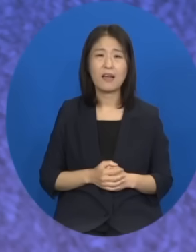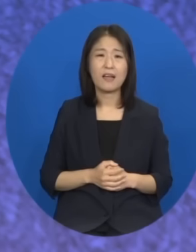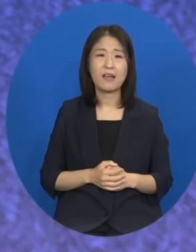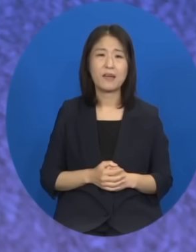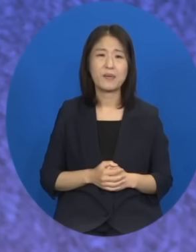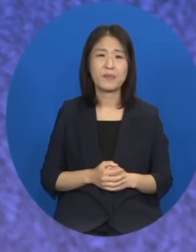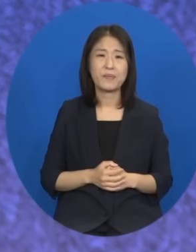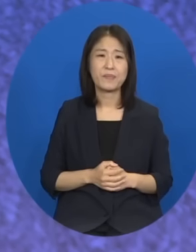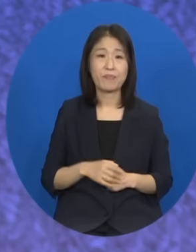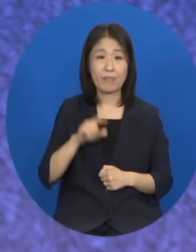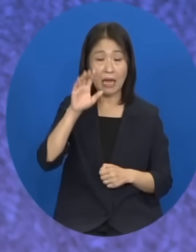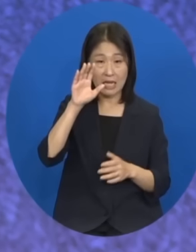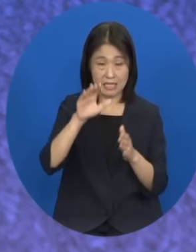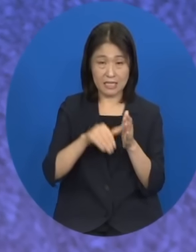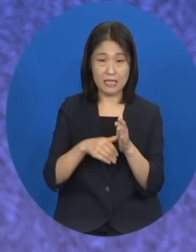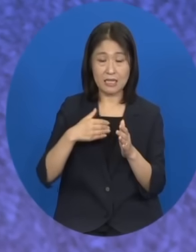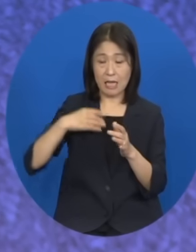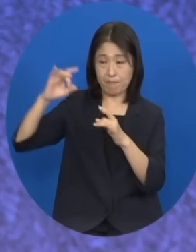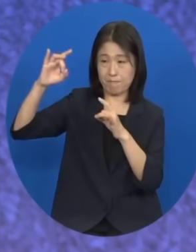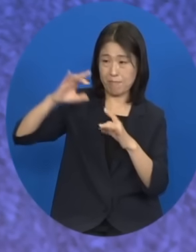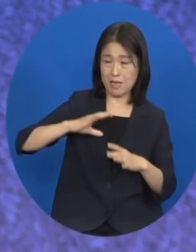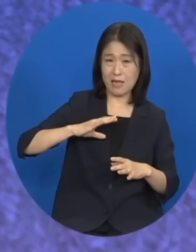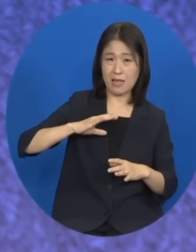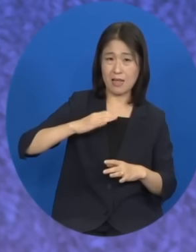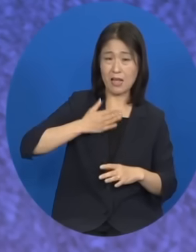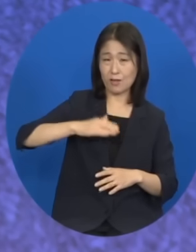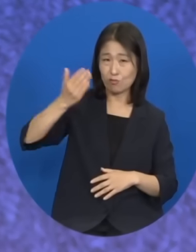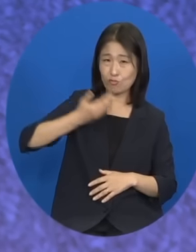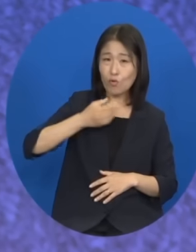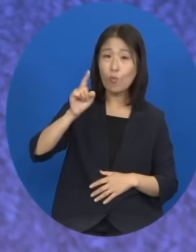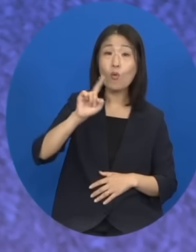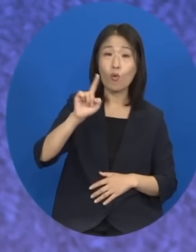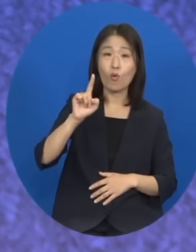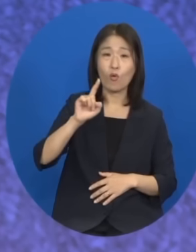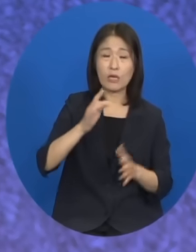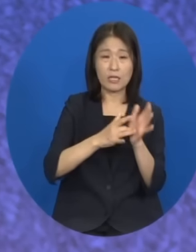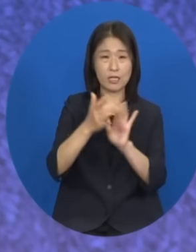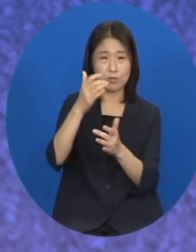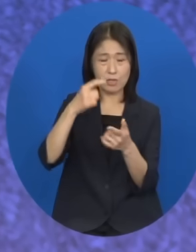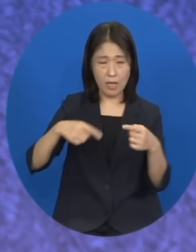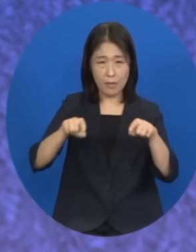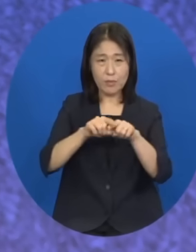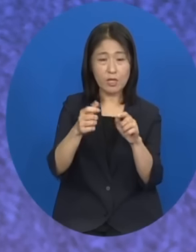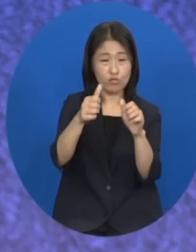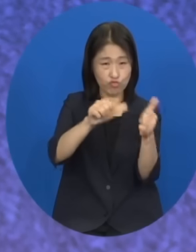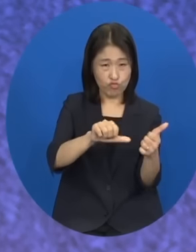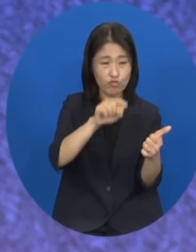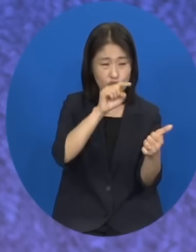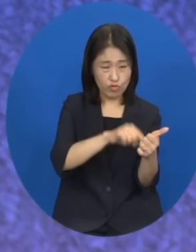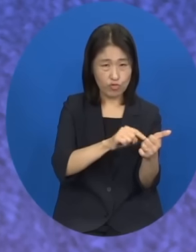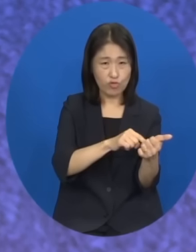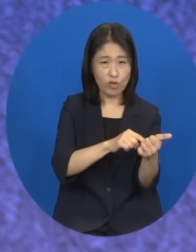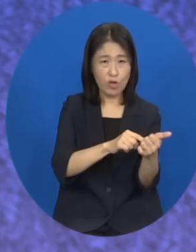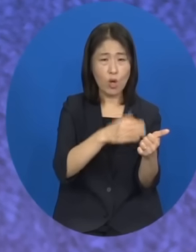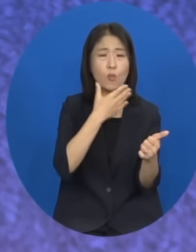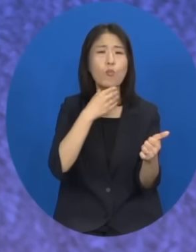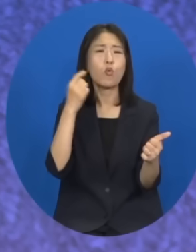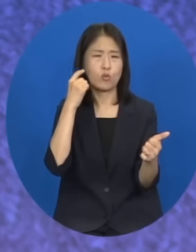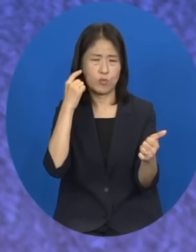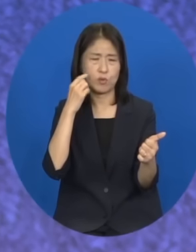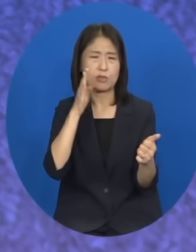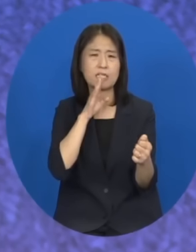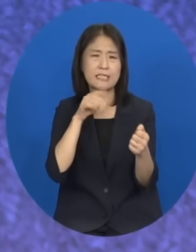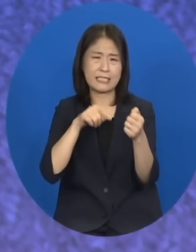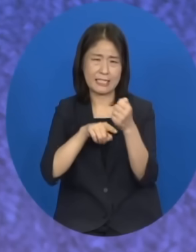근데 그때마다 주님은 저에게 내가 정말 예수님과 함께 죽었음이 복음이고 진리임을